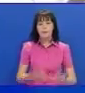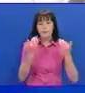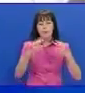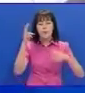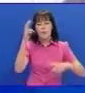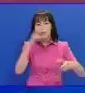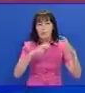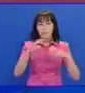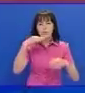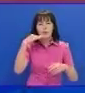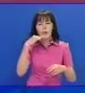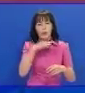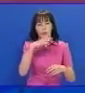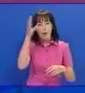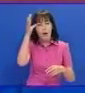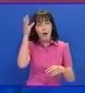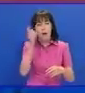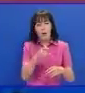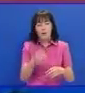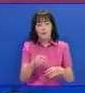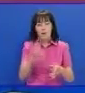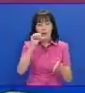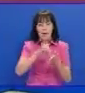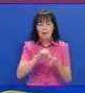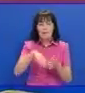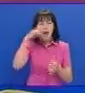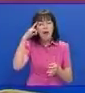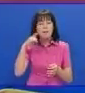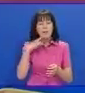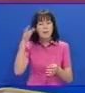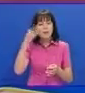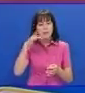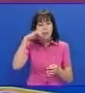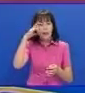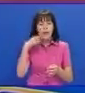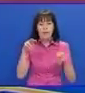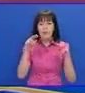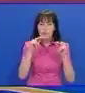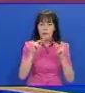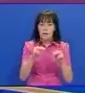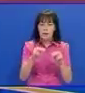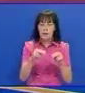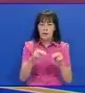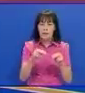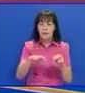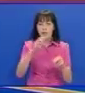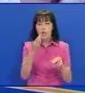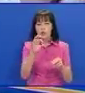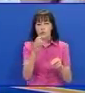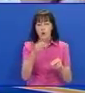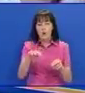көп ғалымдар араласқан, шетел ғалымдары да, Қазақстан ғалымдары да шын мәнісінде Шоқан Әлихандықтан артық білетін